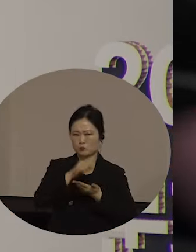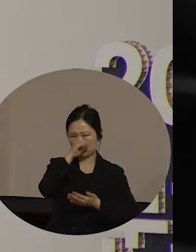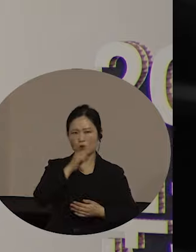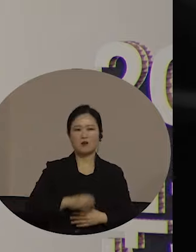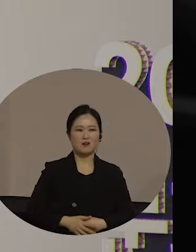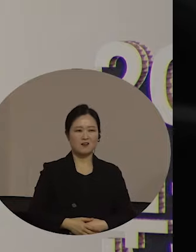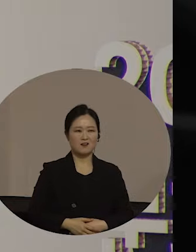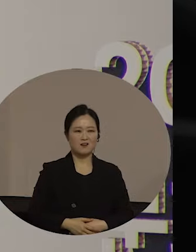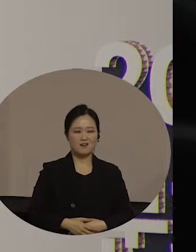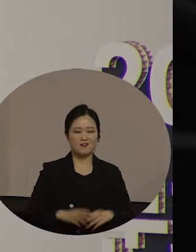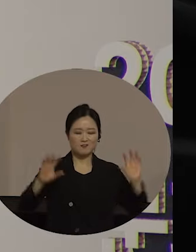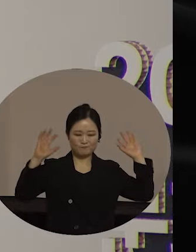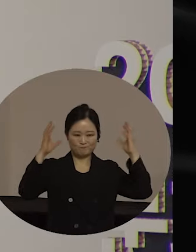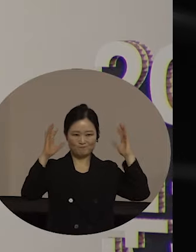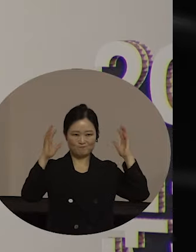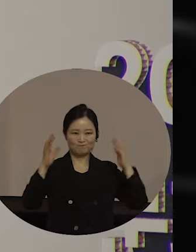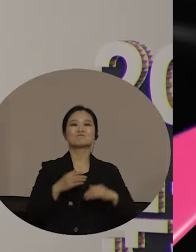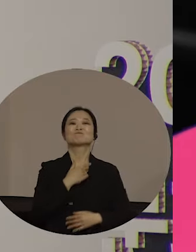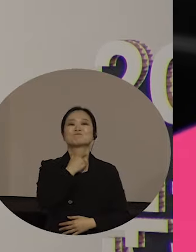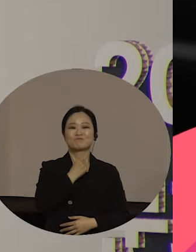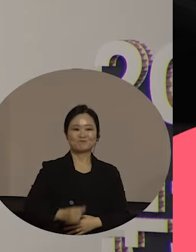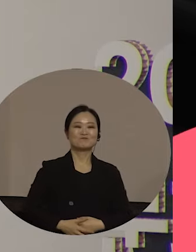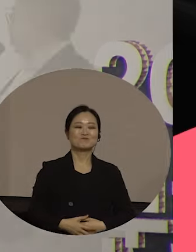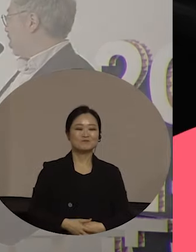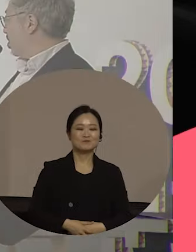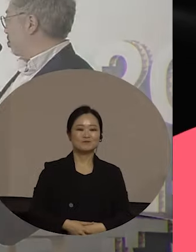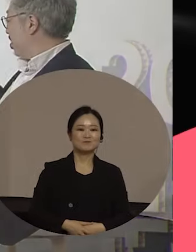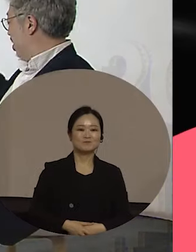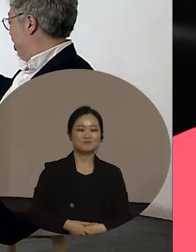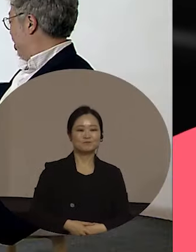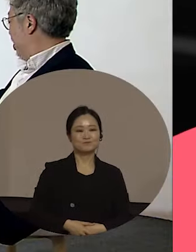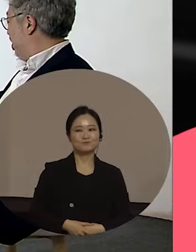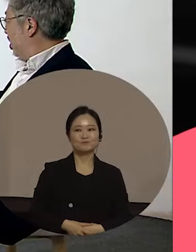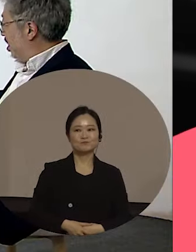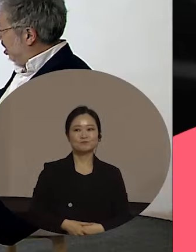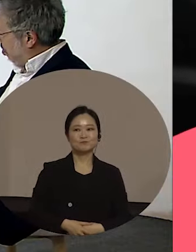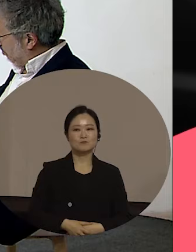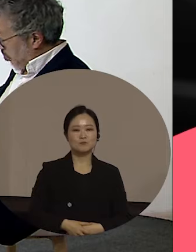뭐 마음속으로 박수를 드리면서 우리 몽골리아 또 사례를 좀 듣도록 하겠습니다.